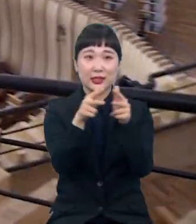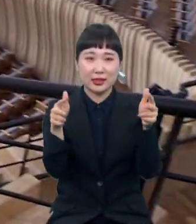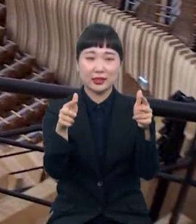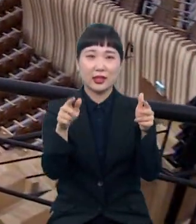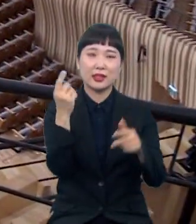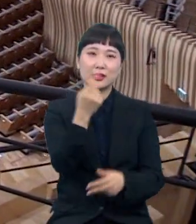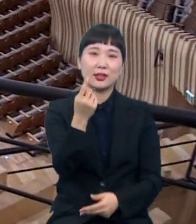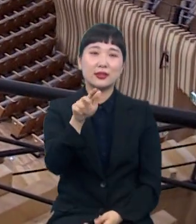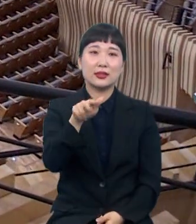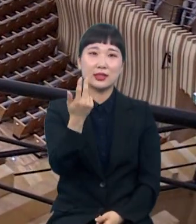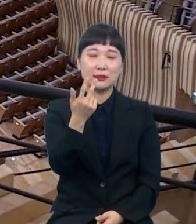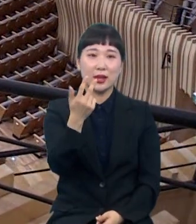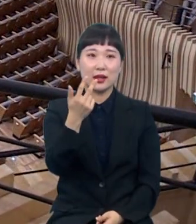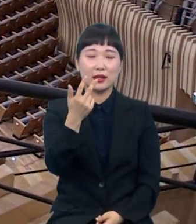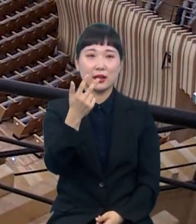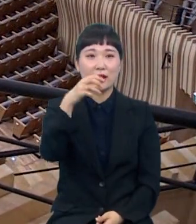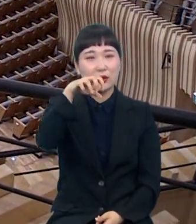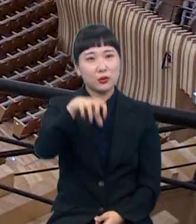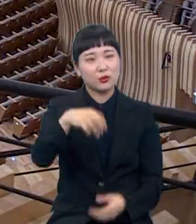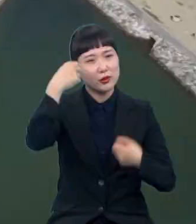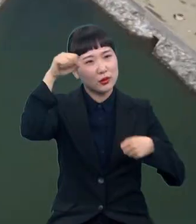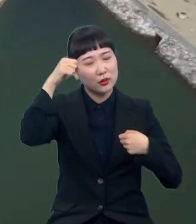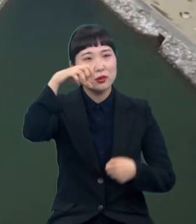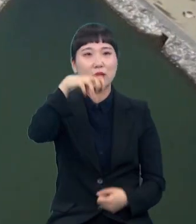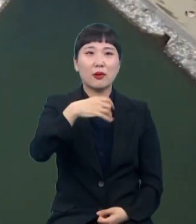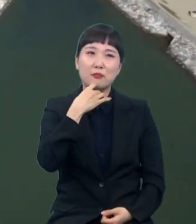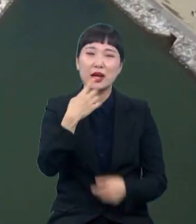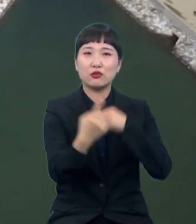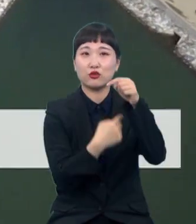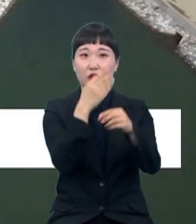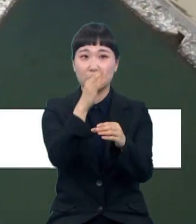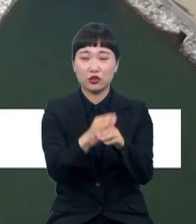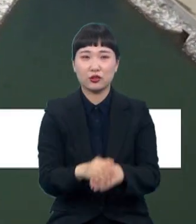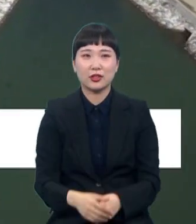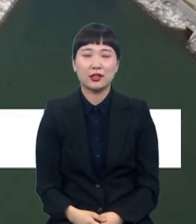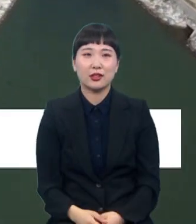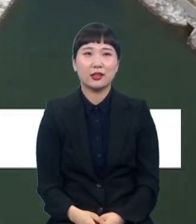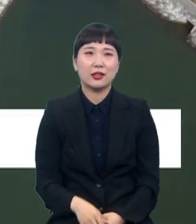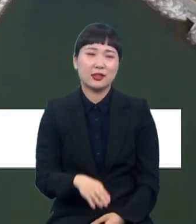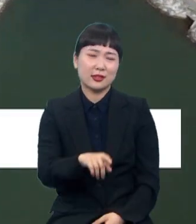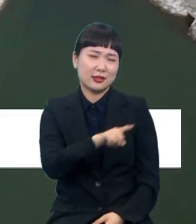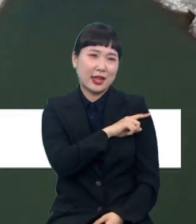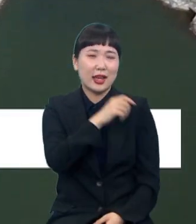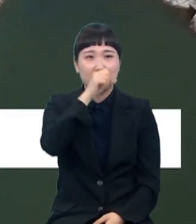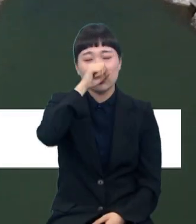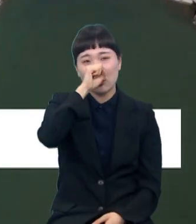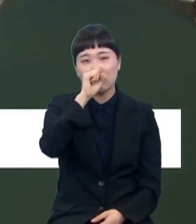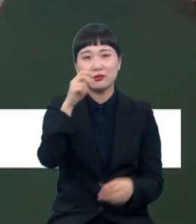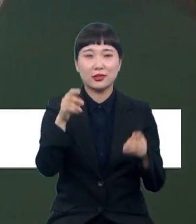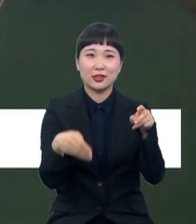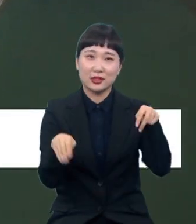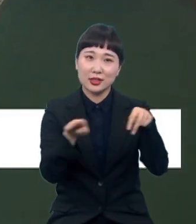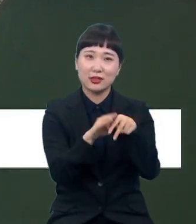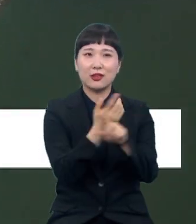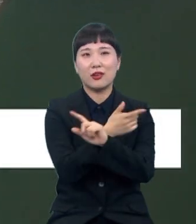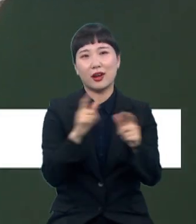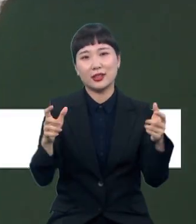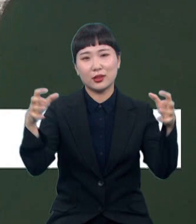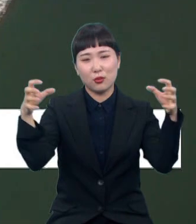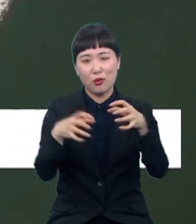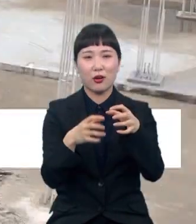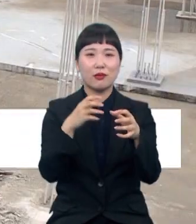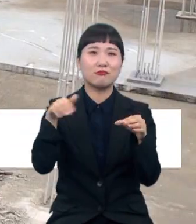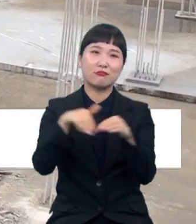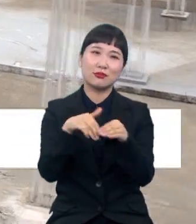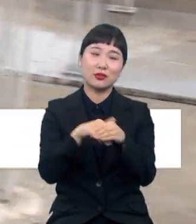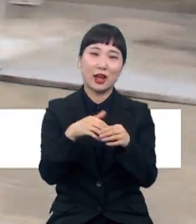갖춘 콘서트홀만 운영되고 있습니다. 인천시는 최고 수준의 시설과 설비를 갖춘 복합 문화 공간을 조성하기